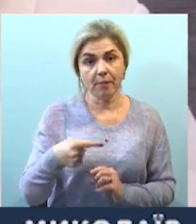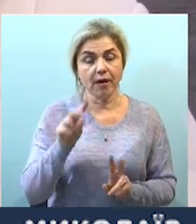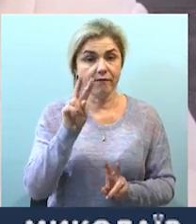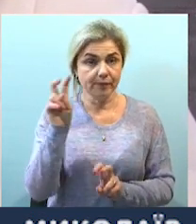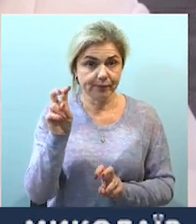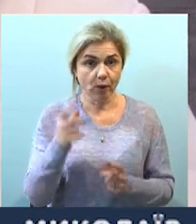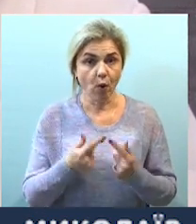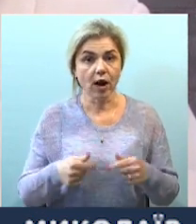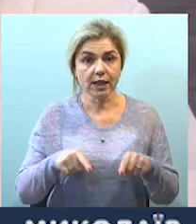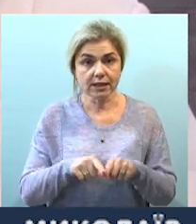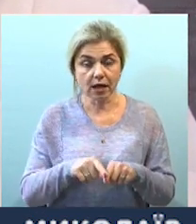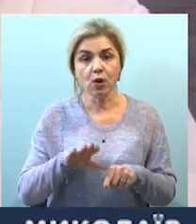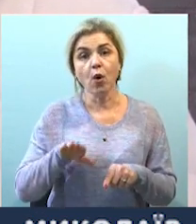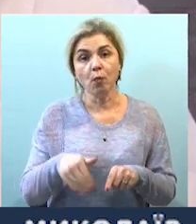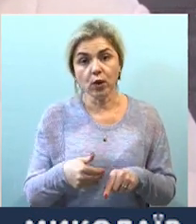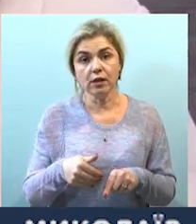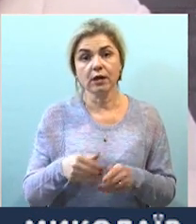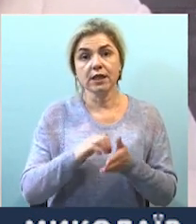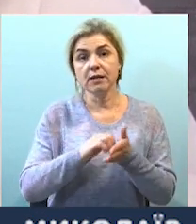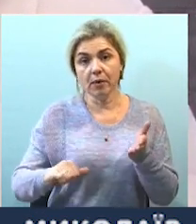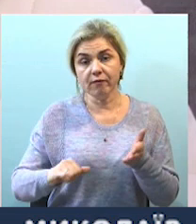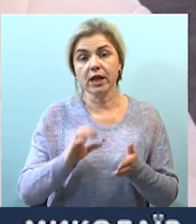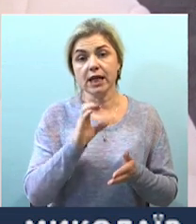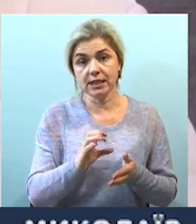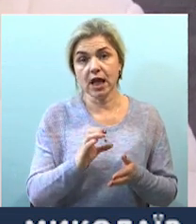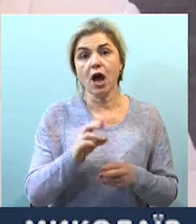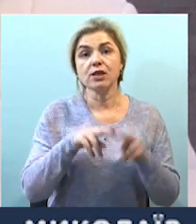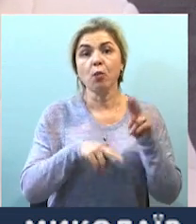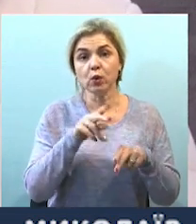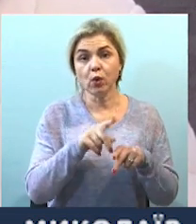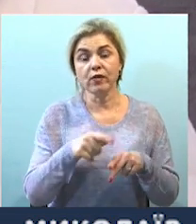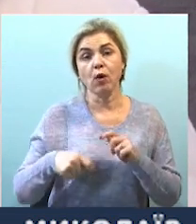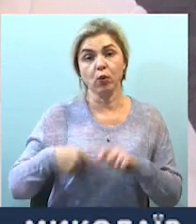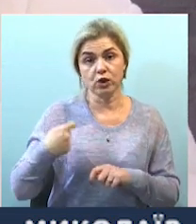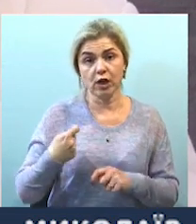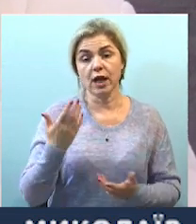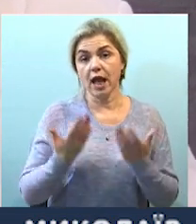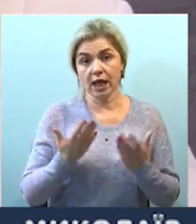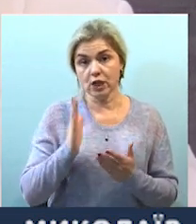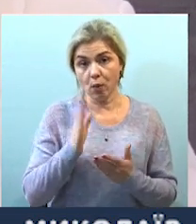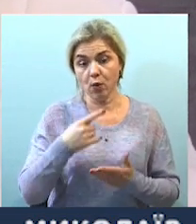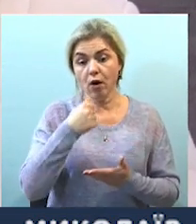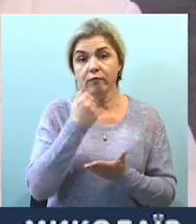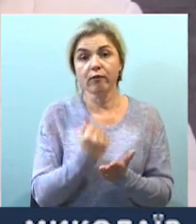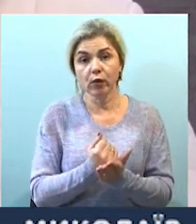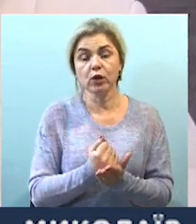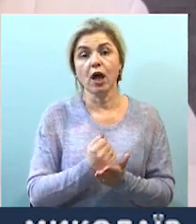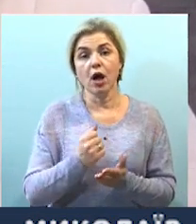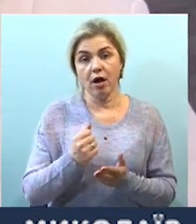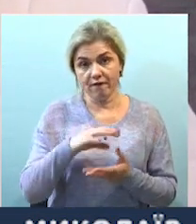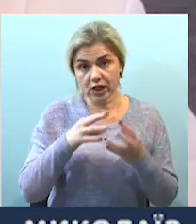та потім стягувати з забудовника збитки, якщо це вина забудовника, буде висновок експертизи саме про